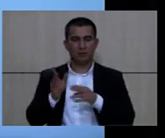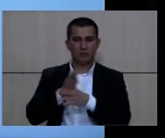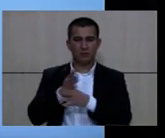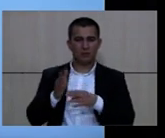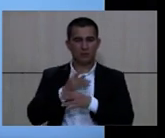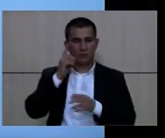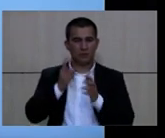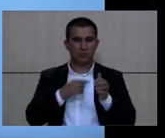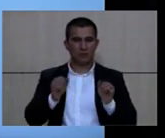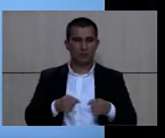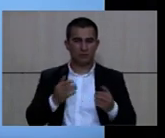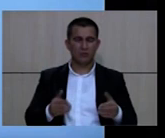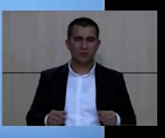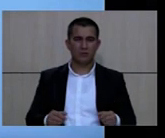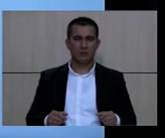farqlar ekanmiz.